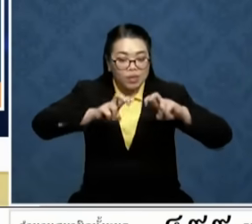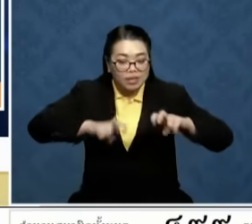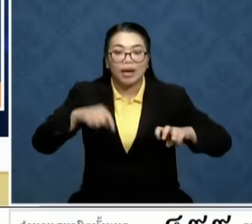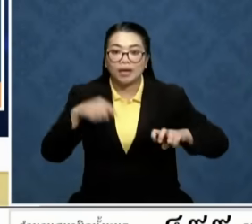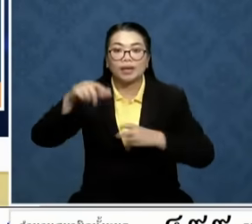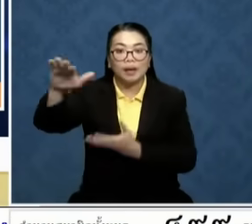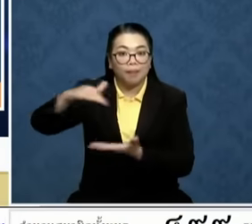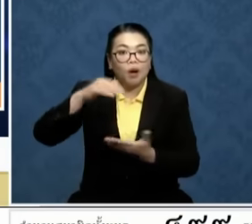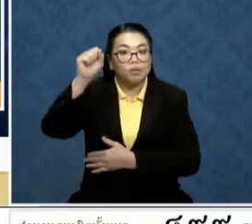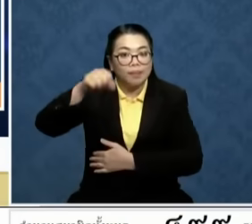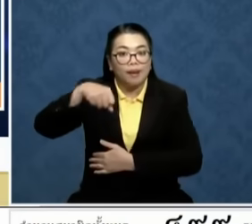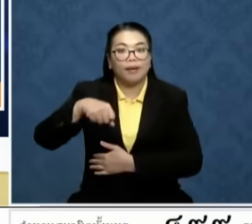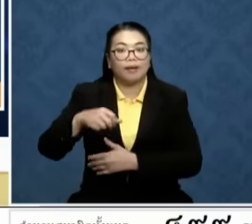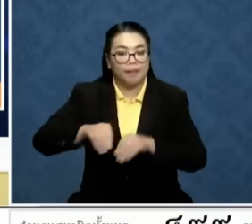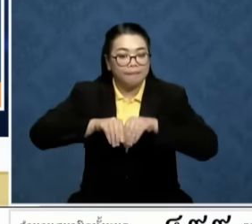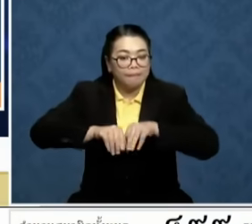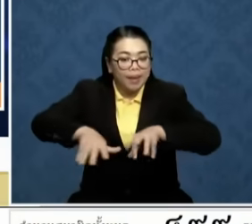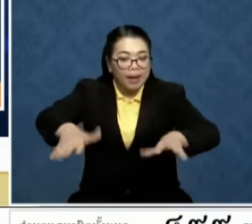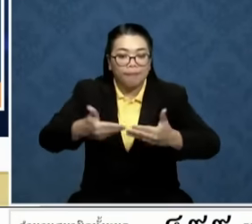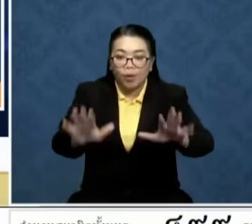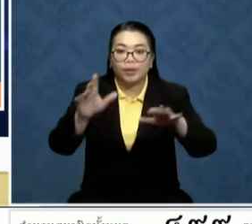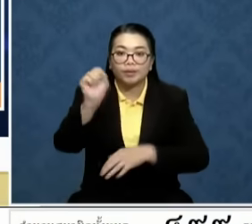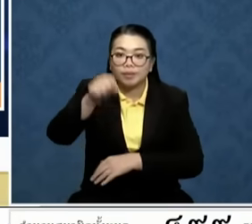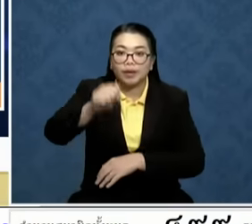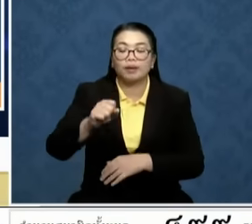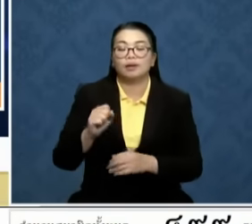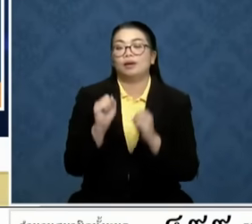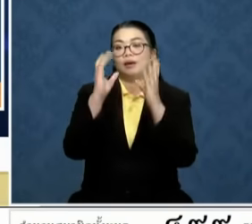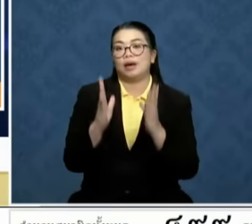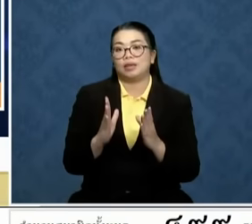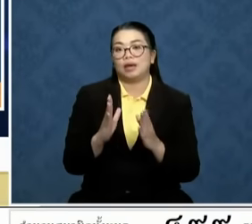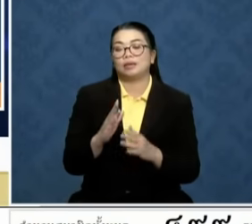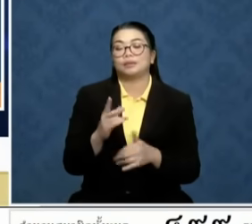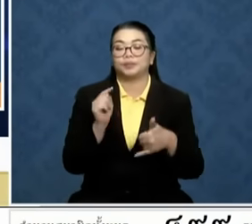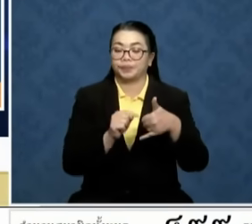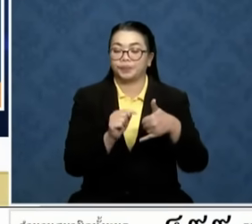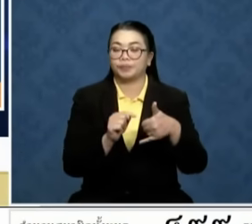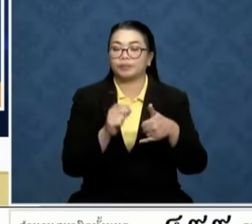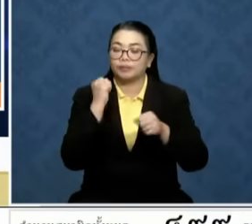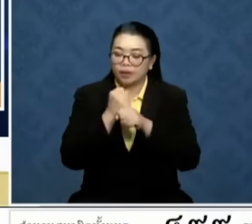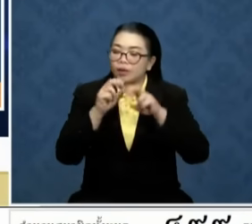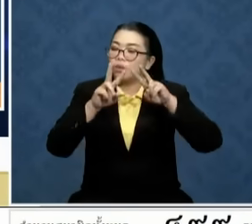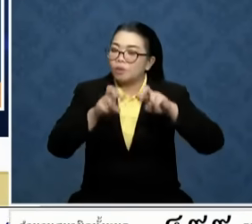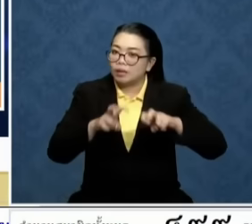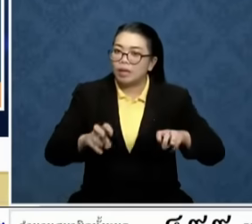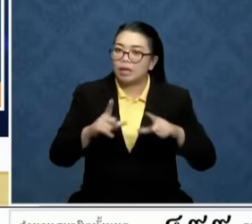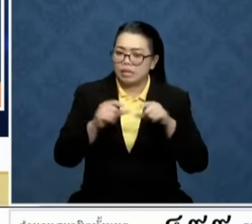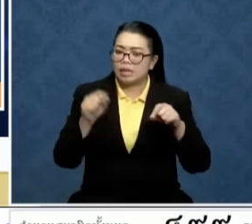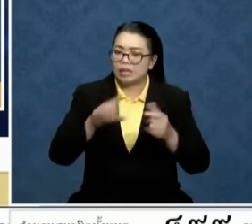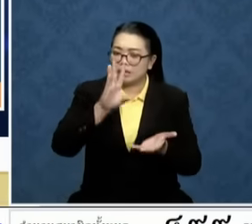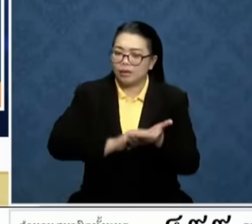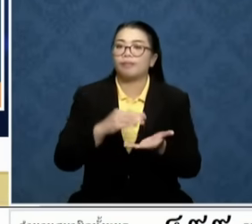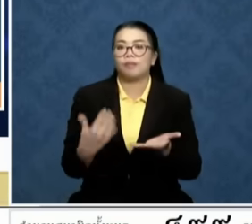สืบค้นต่อไปท่านประธานครับปรากฏมีท่านอาจารย์อภิรดีครับท่านได้ทำวิจัยเรื่องนี้เอาไว้